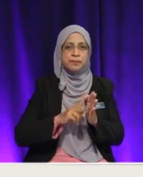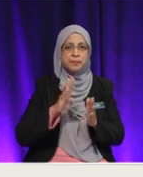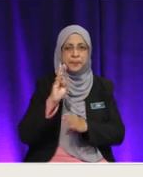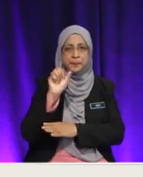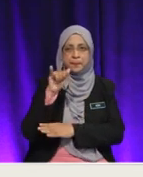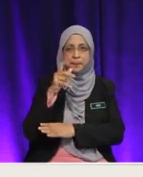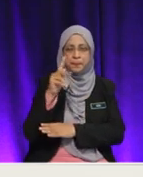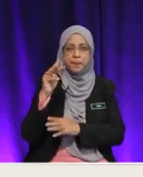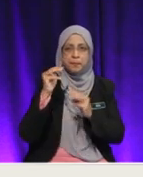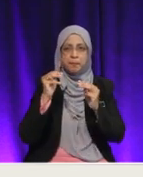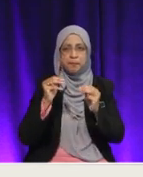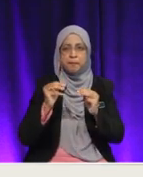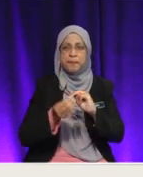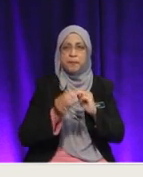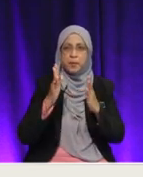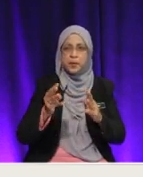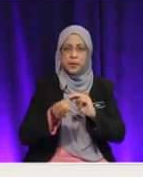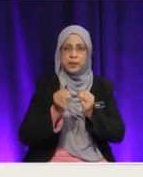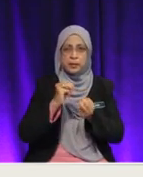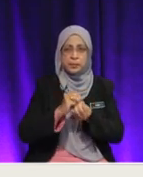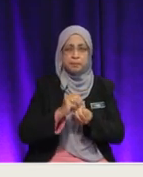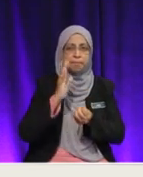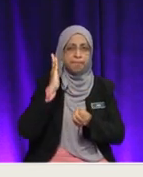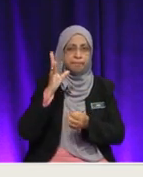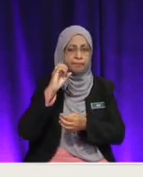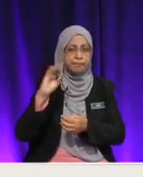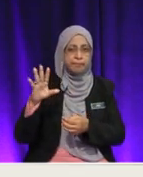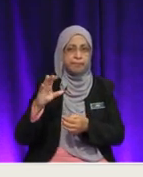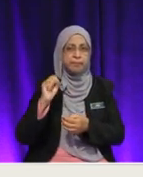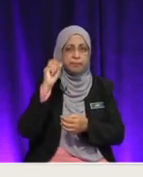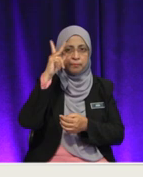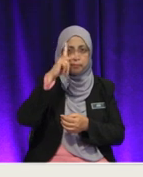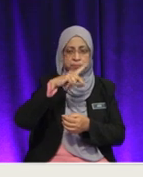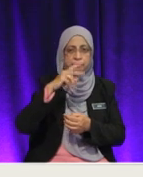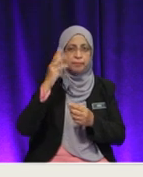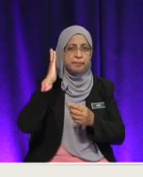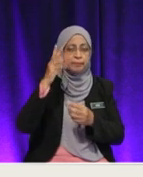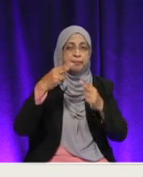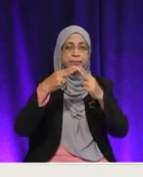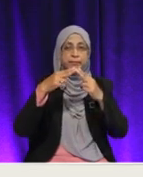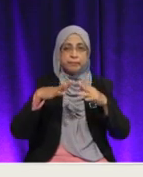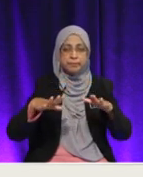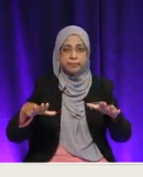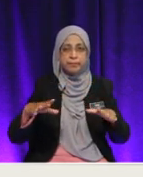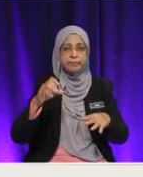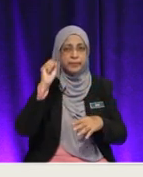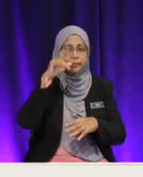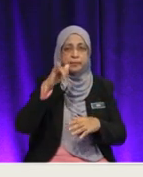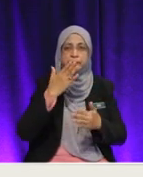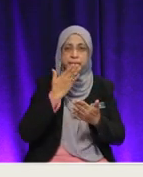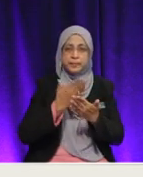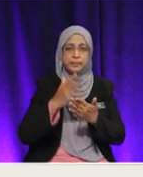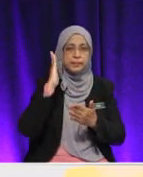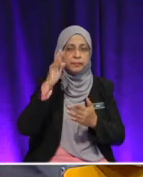bencana akan terabai perbelanjaan kerajaan akan meningkat jika berperikomendasi akan hilang Oke seterusnya pula seolah yang